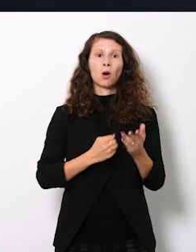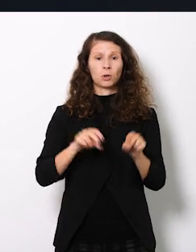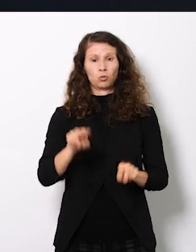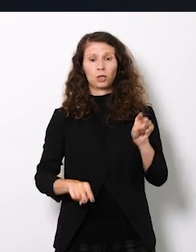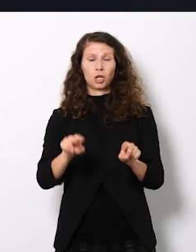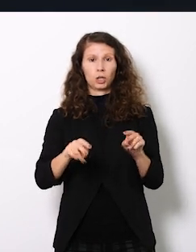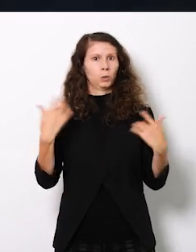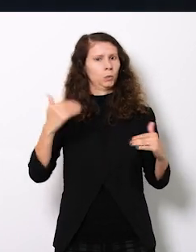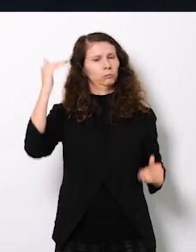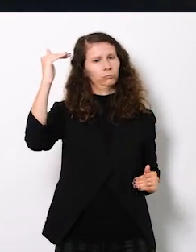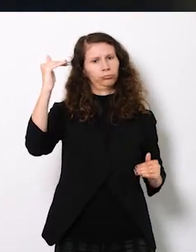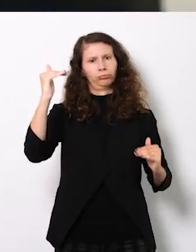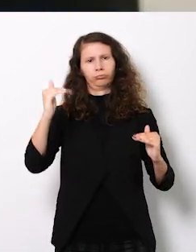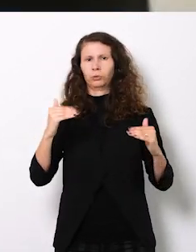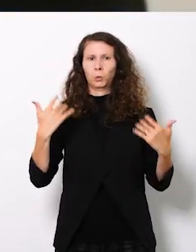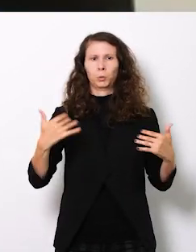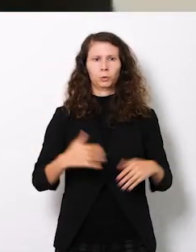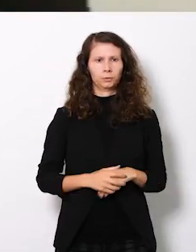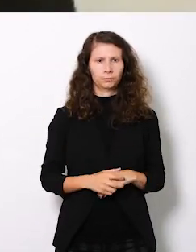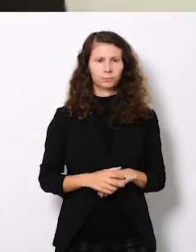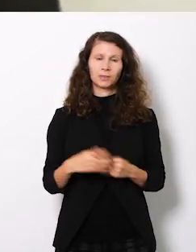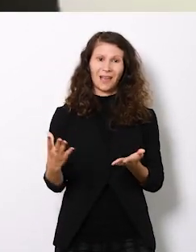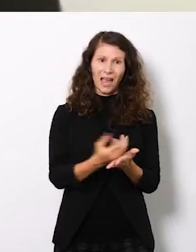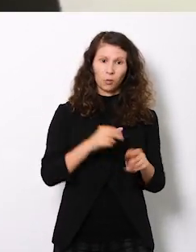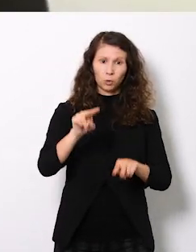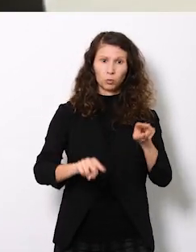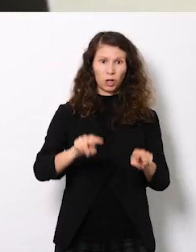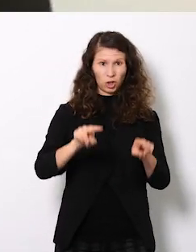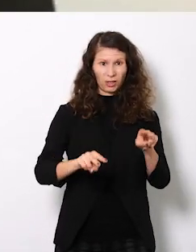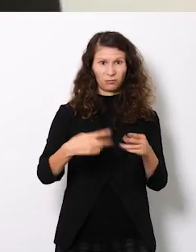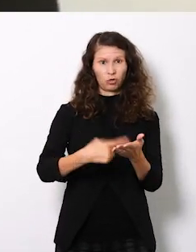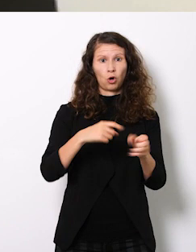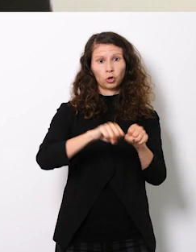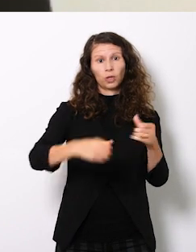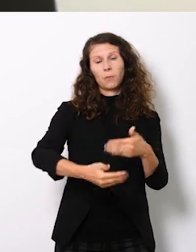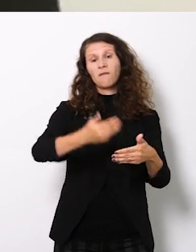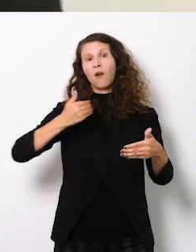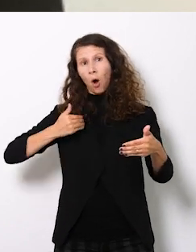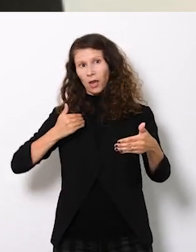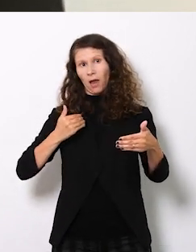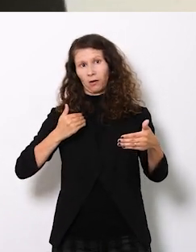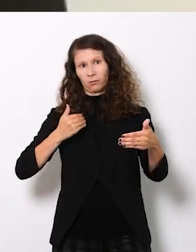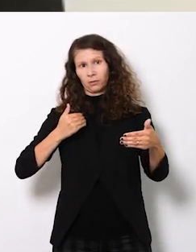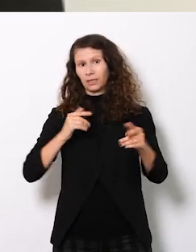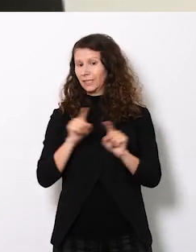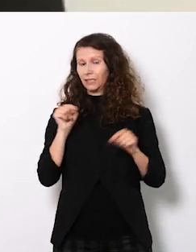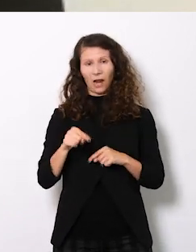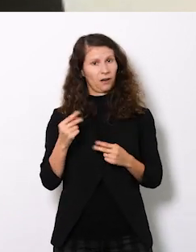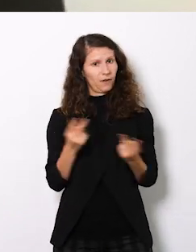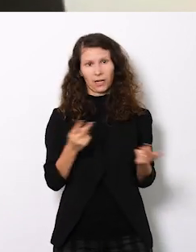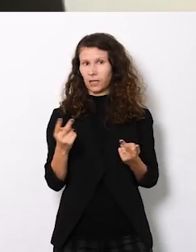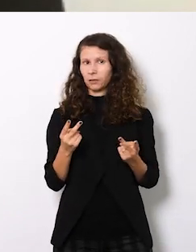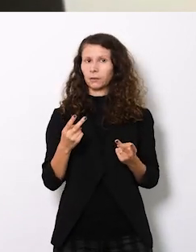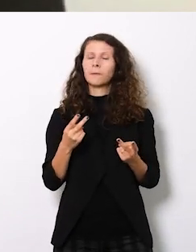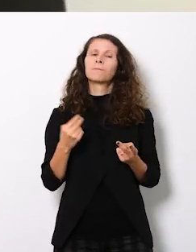erheblich reduziert sind. Man darf ja die Einkommensunterschiede nicht vor der Wirkung des Steuersystems vergleichen, sondern Einkommensunterschiede muss